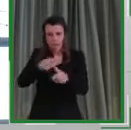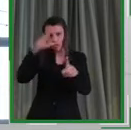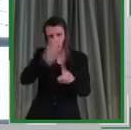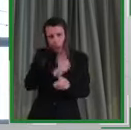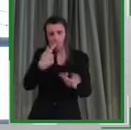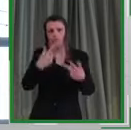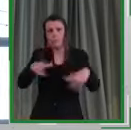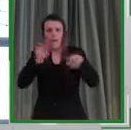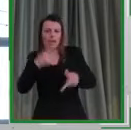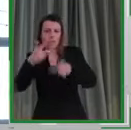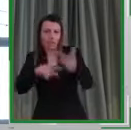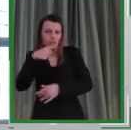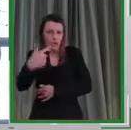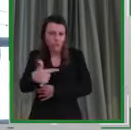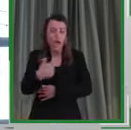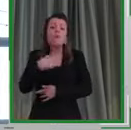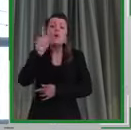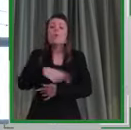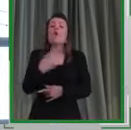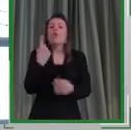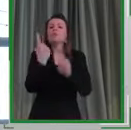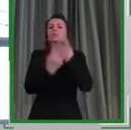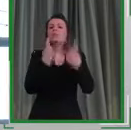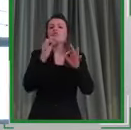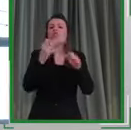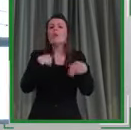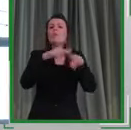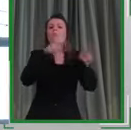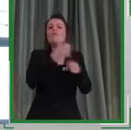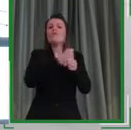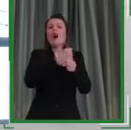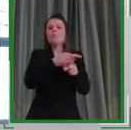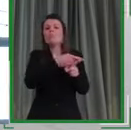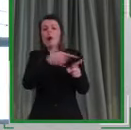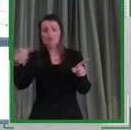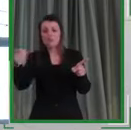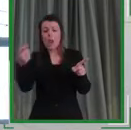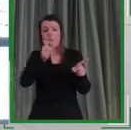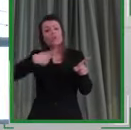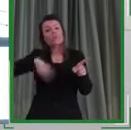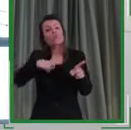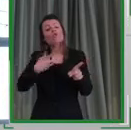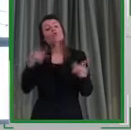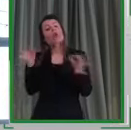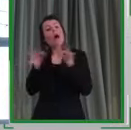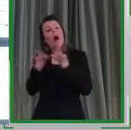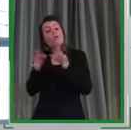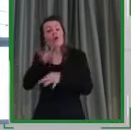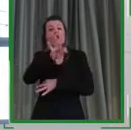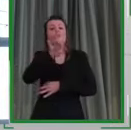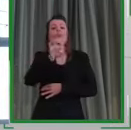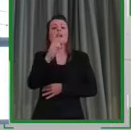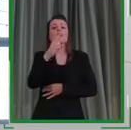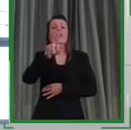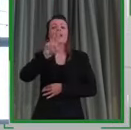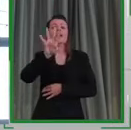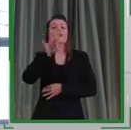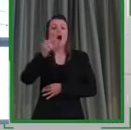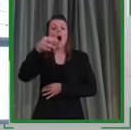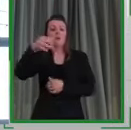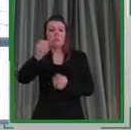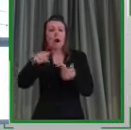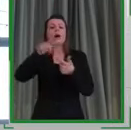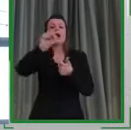farmacie in quanto abbiamo stretto un accordo con federfarma assofarm alla federazione dei farmacisti lombardi